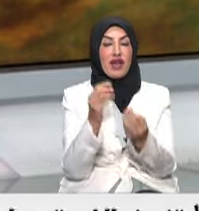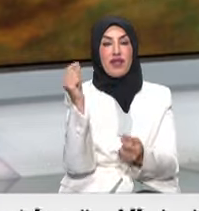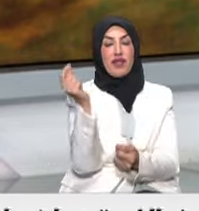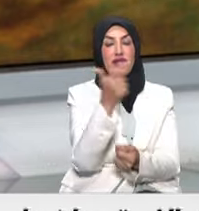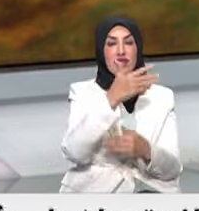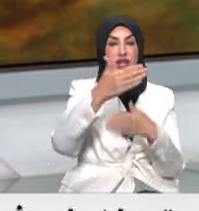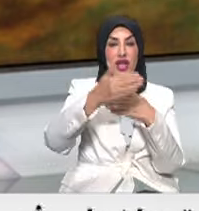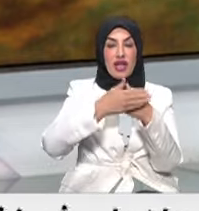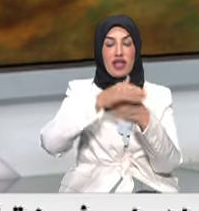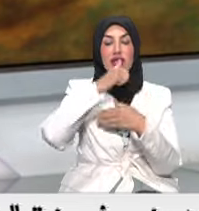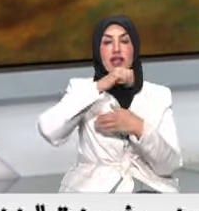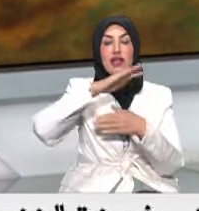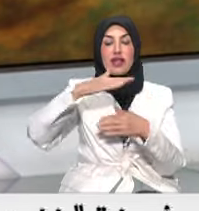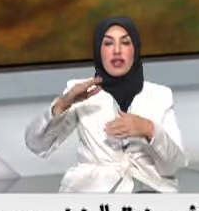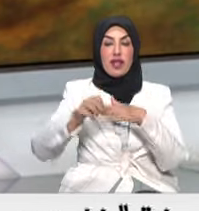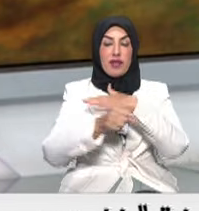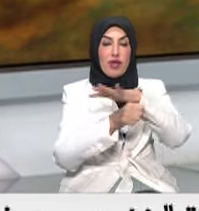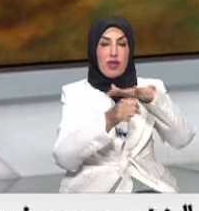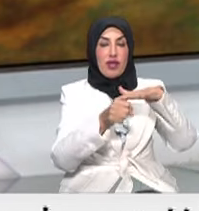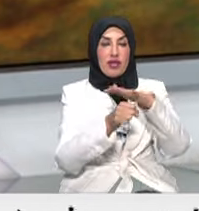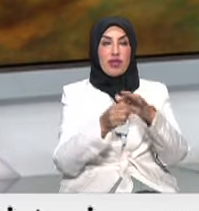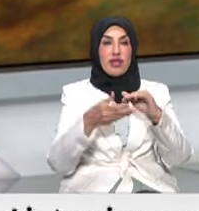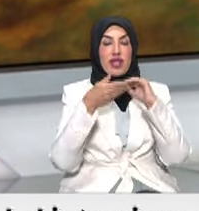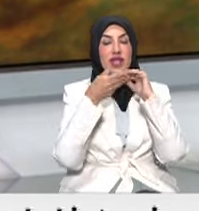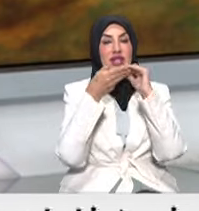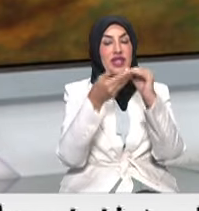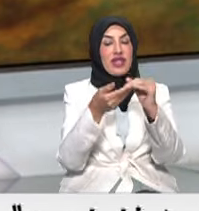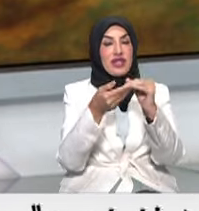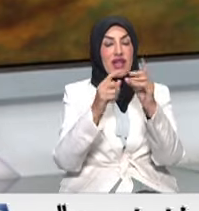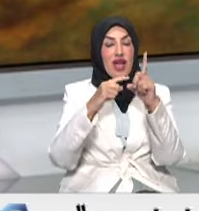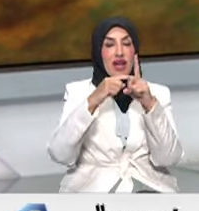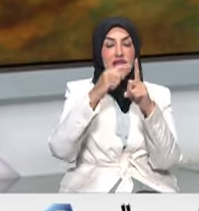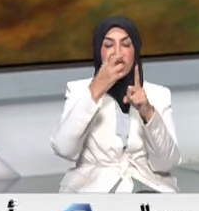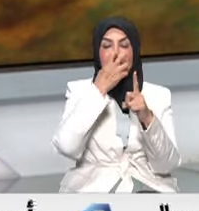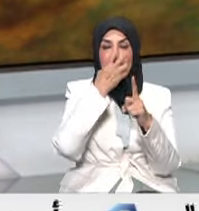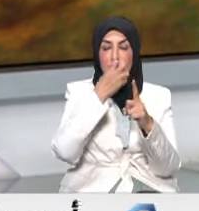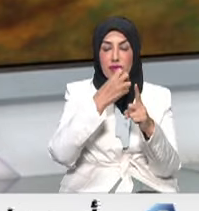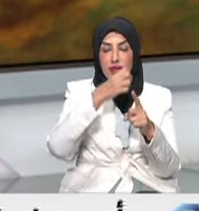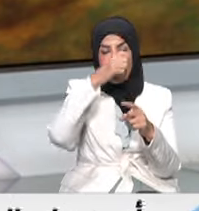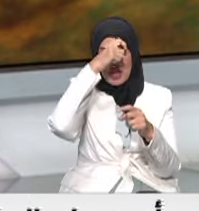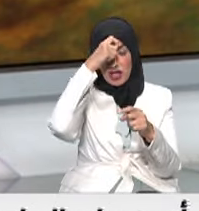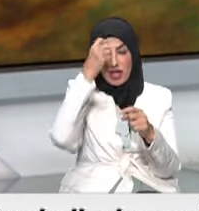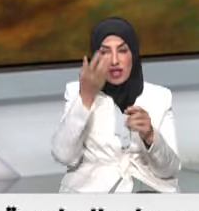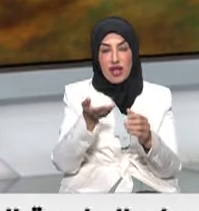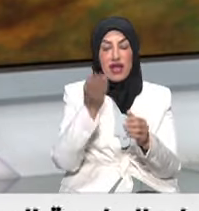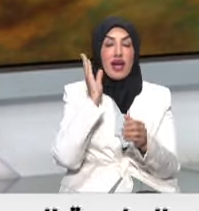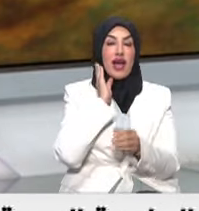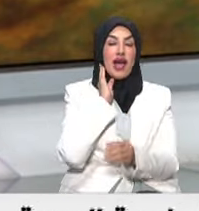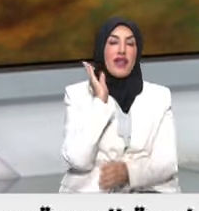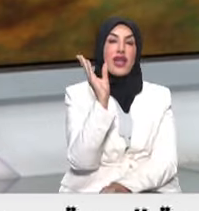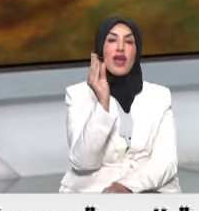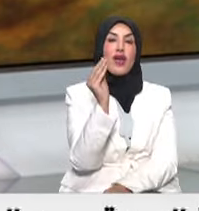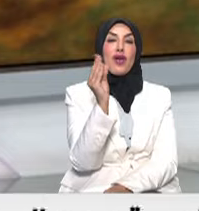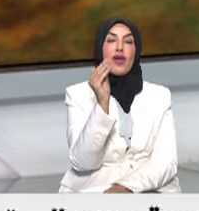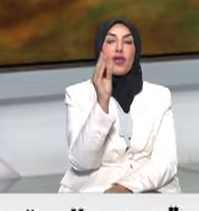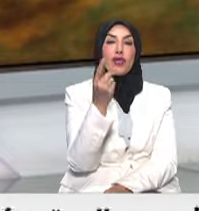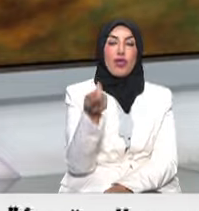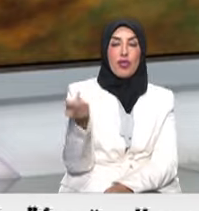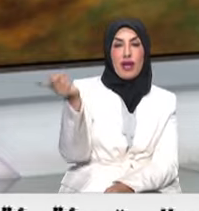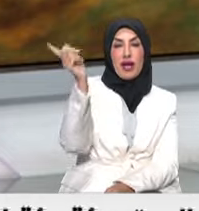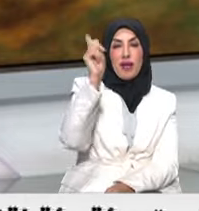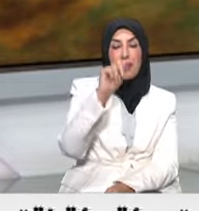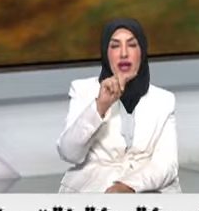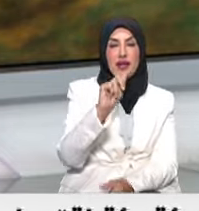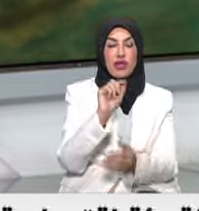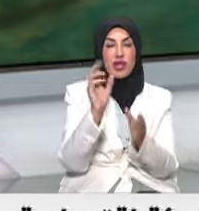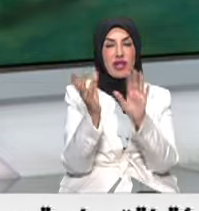الساحلية والجزر الكويتية، مما يساهم في ارتفاع نسبي في نسبة الرطوبة خاصة في المناطق الساحلية